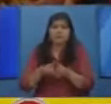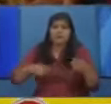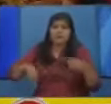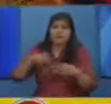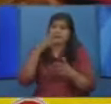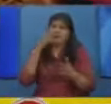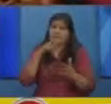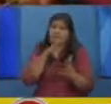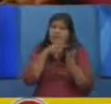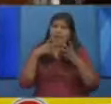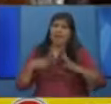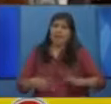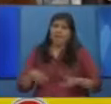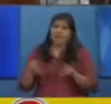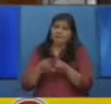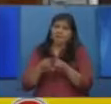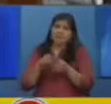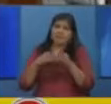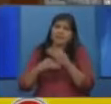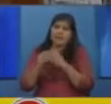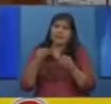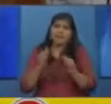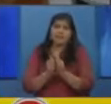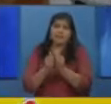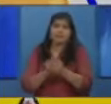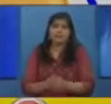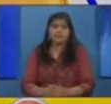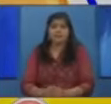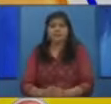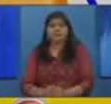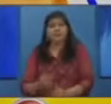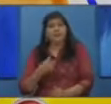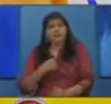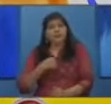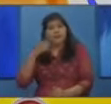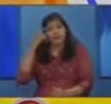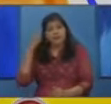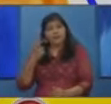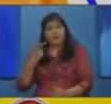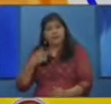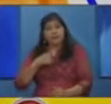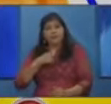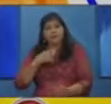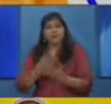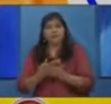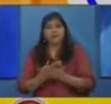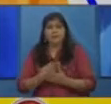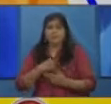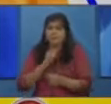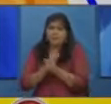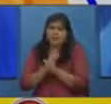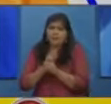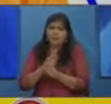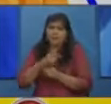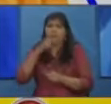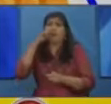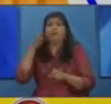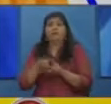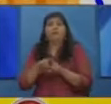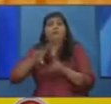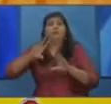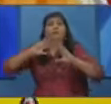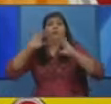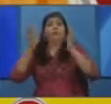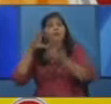जुड़ा होता है। मेरे प्यारे देशवासियों, जब हमें अपनी चीजों पर गर्व होता है तो दुनिया में